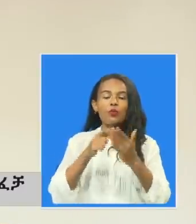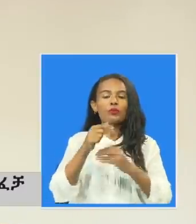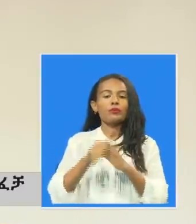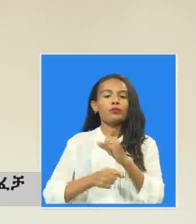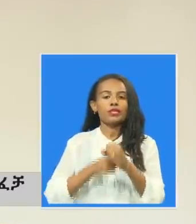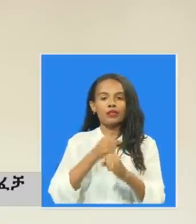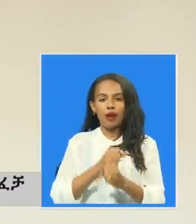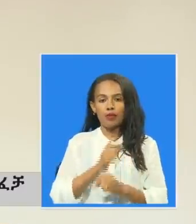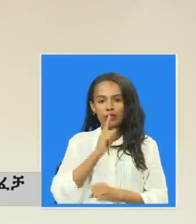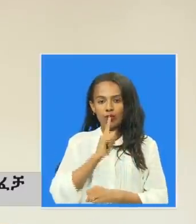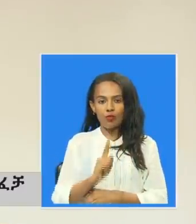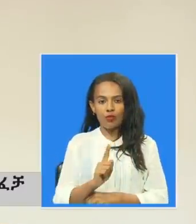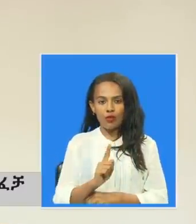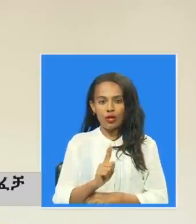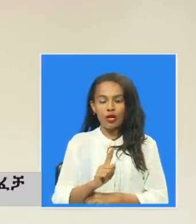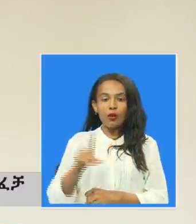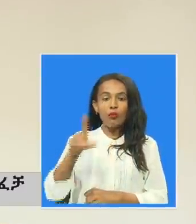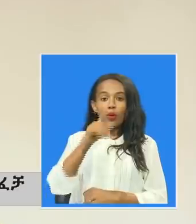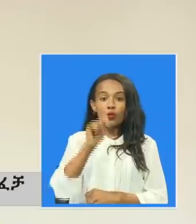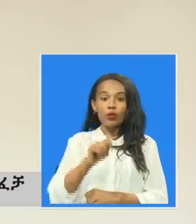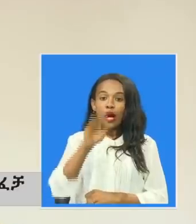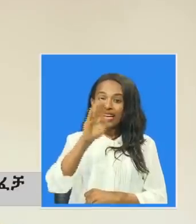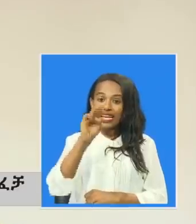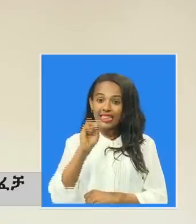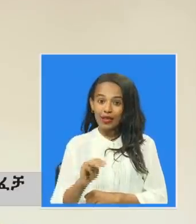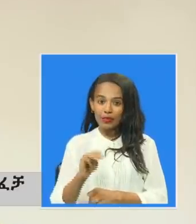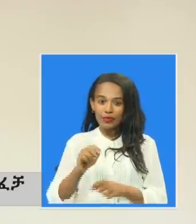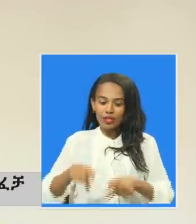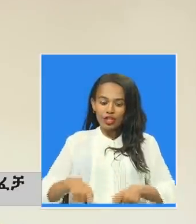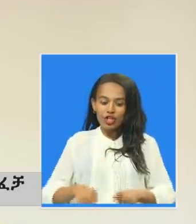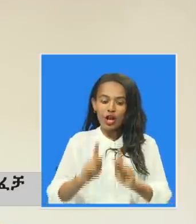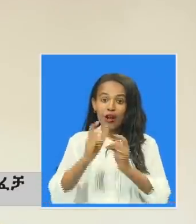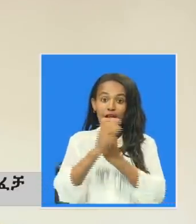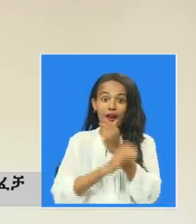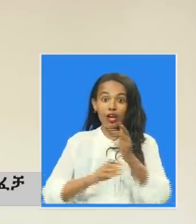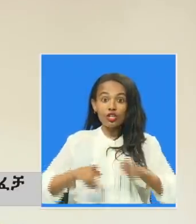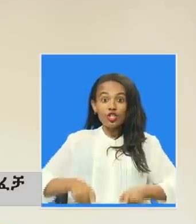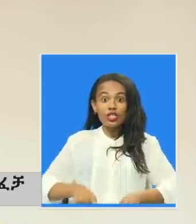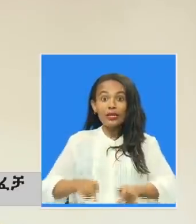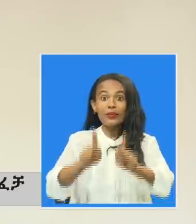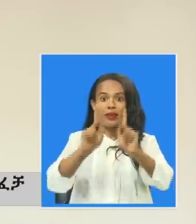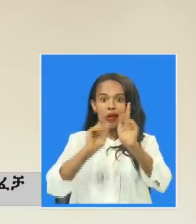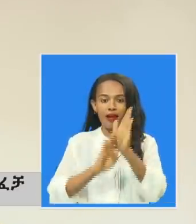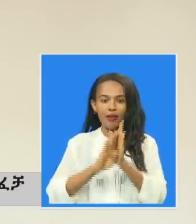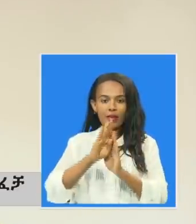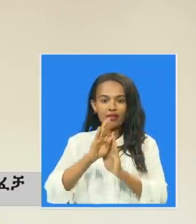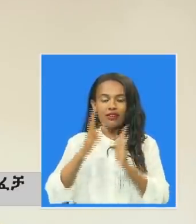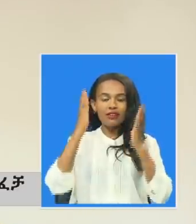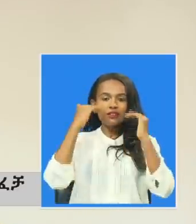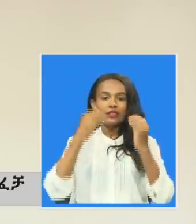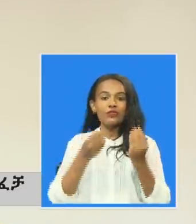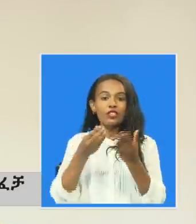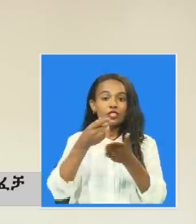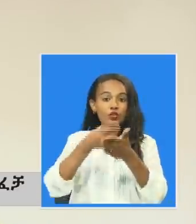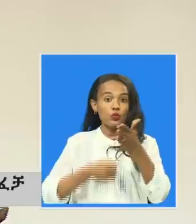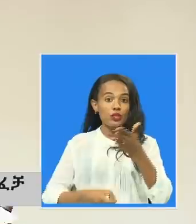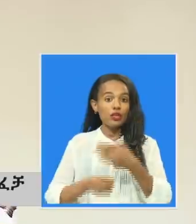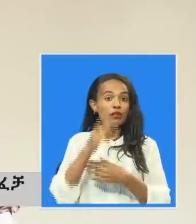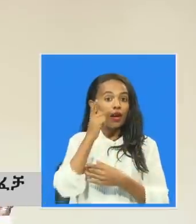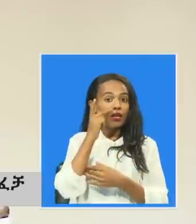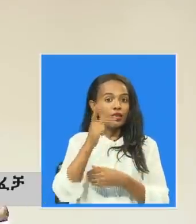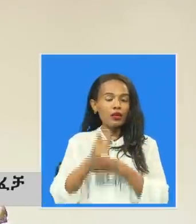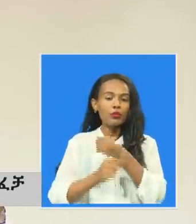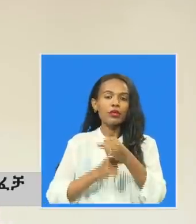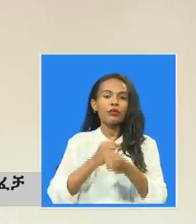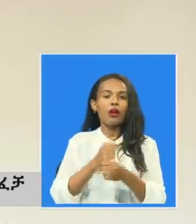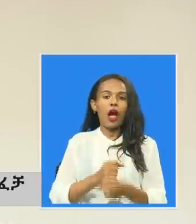ነው። በኩታ ገጠም እርሻ ለሀገራችን የግብርና ልማት ተስፋ ሰጪ ውጤት ያየንበትም